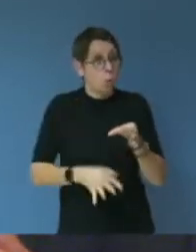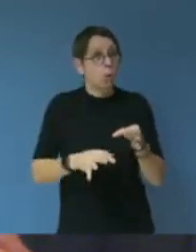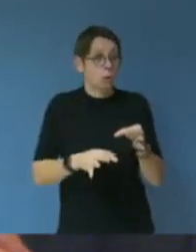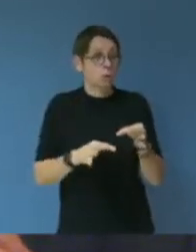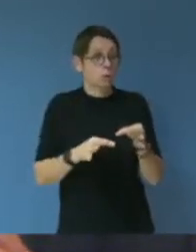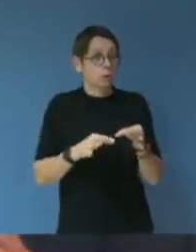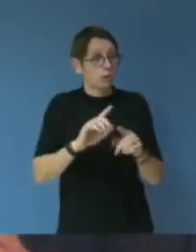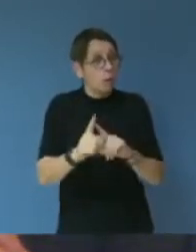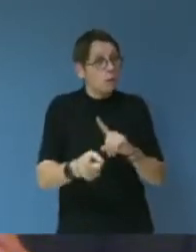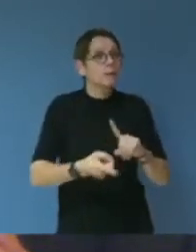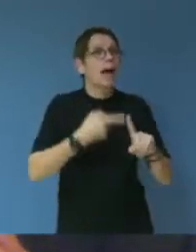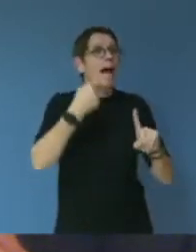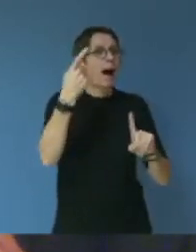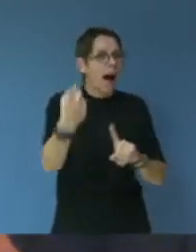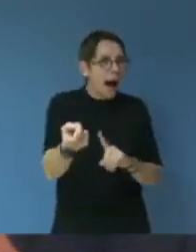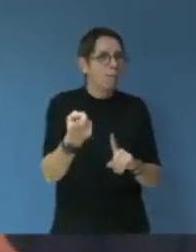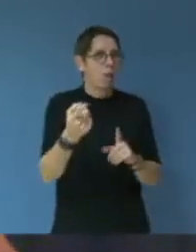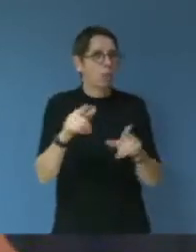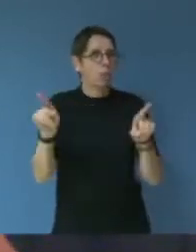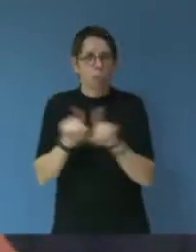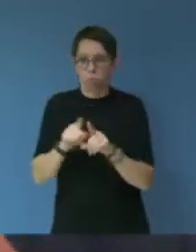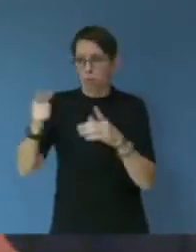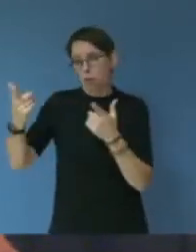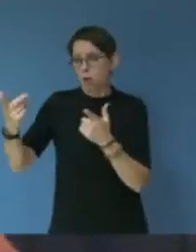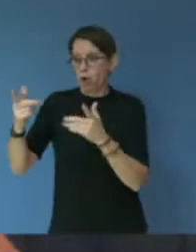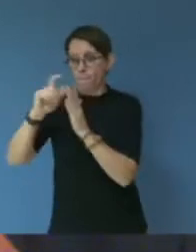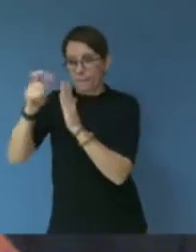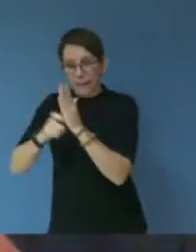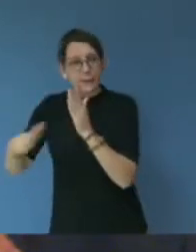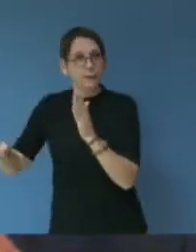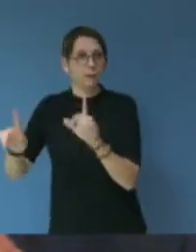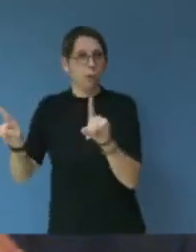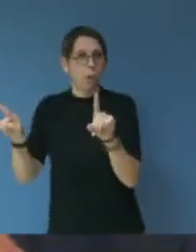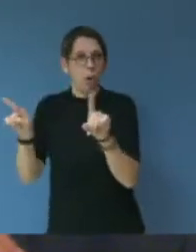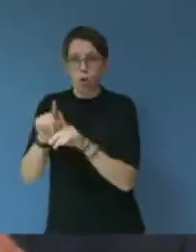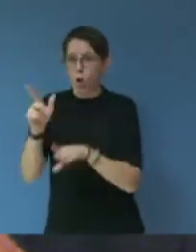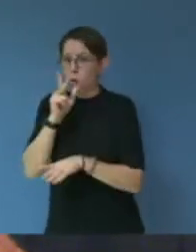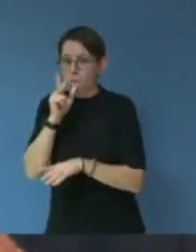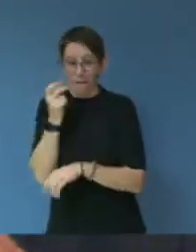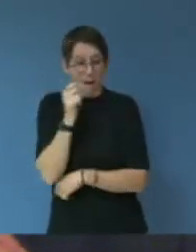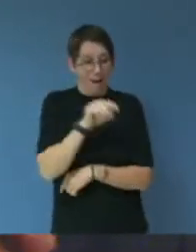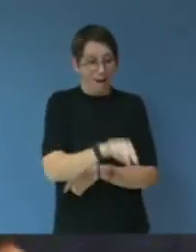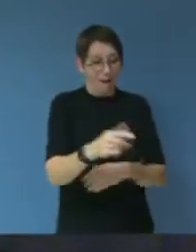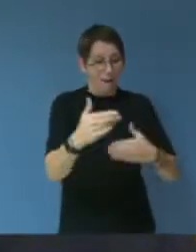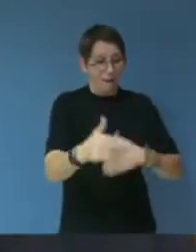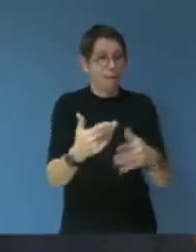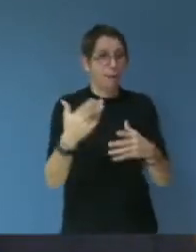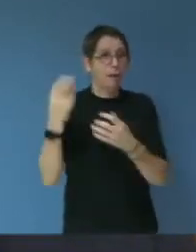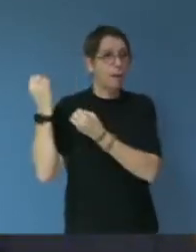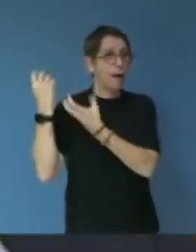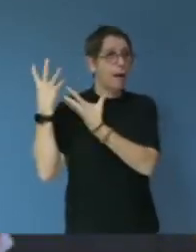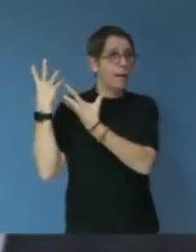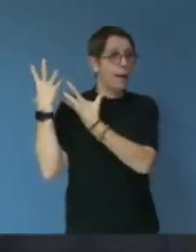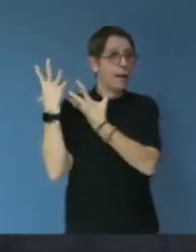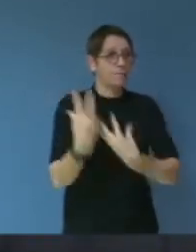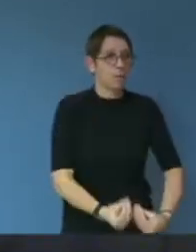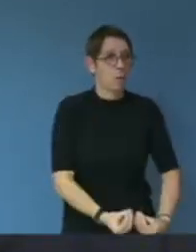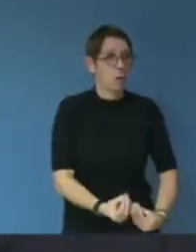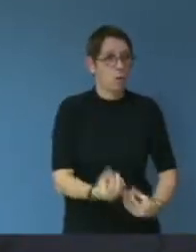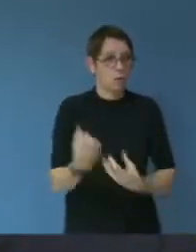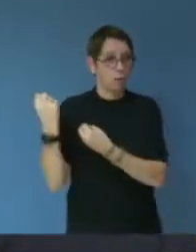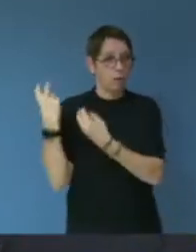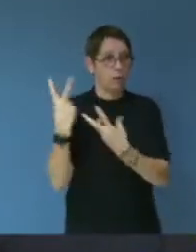restaurateurs et les cafetiers, c'est le secteur de l'événementiel. Toutes ces sociétés, ces structures sur notre territoire qui